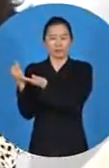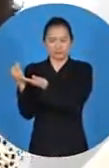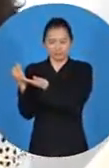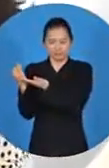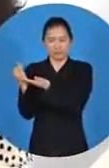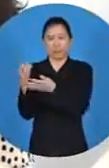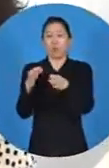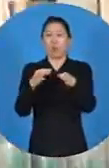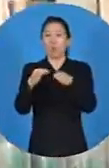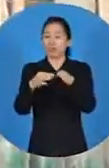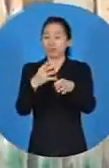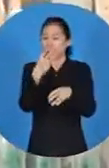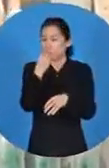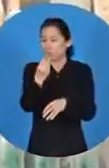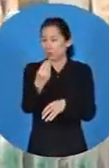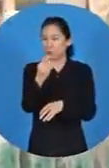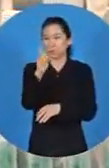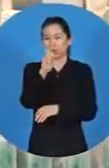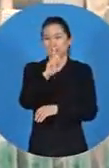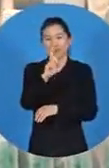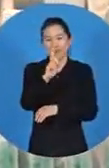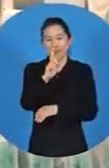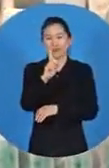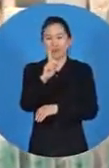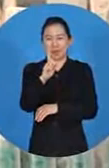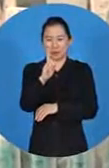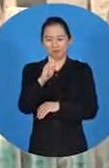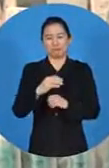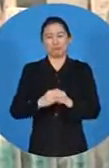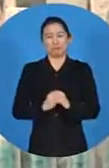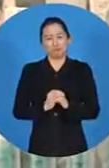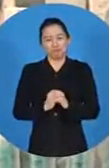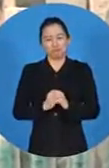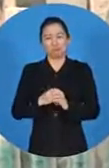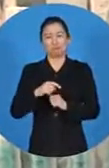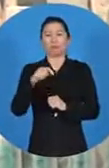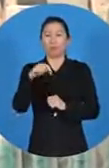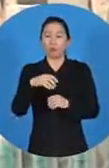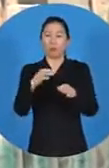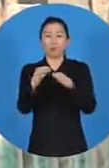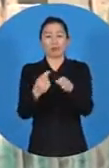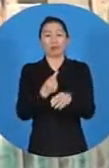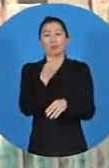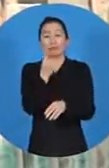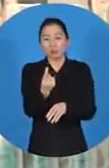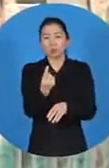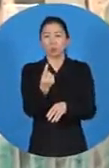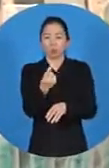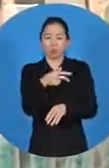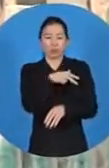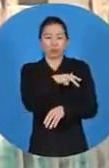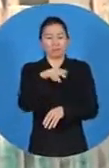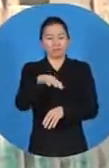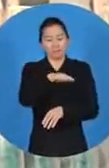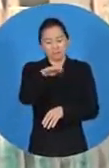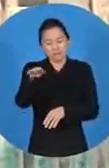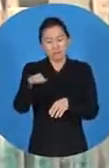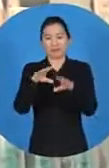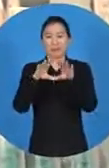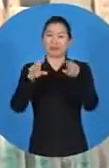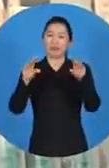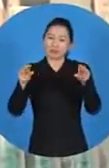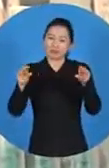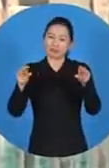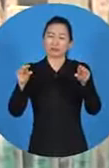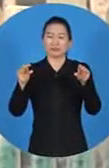でいるようです。 どんなところが魅力なんですか？ あのね、ここのスタッフさんってとっても優しくて、みんな